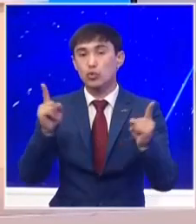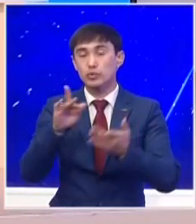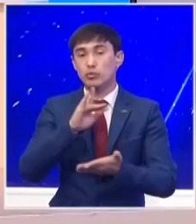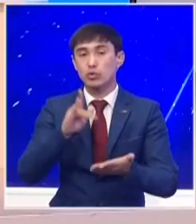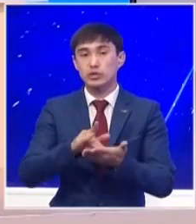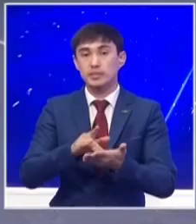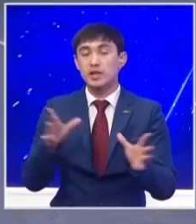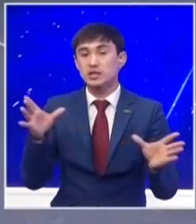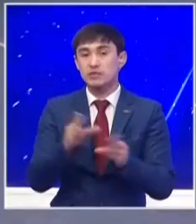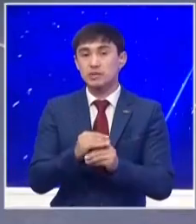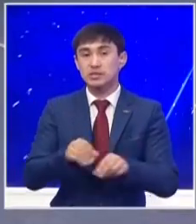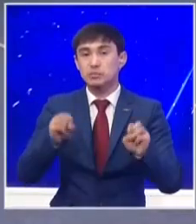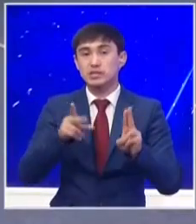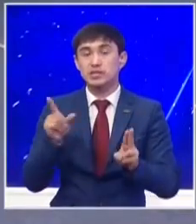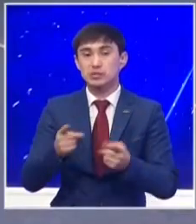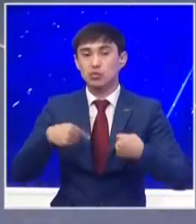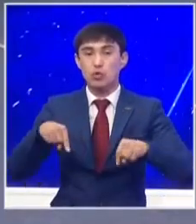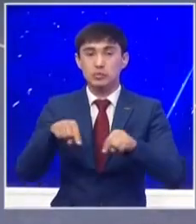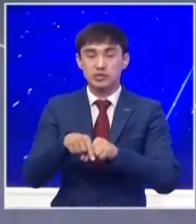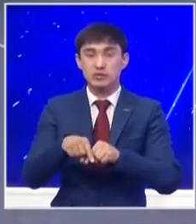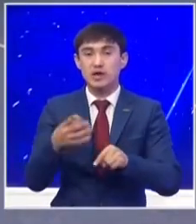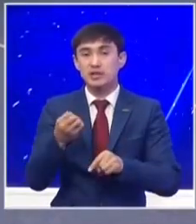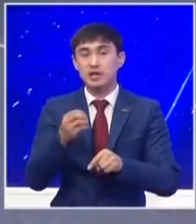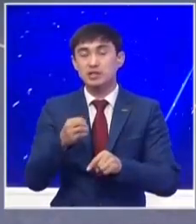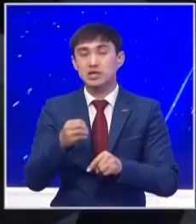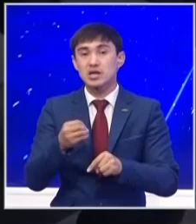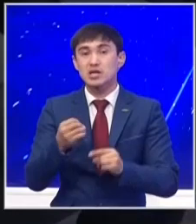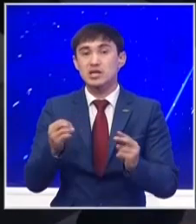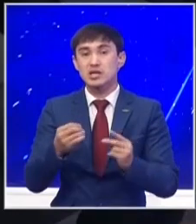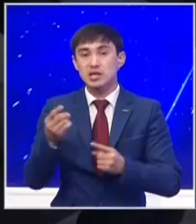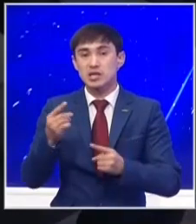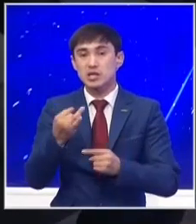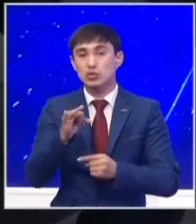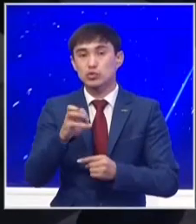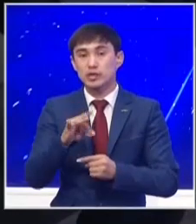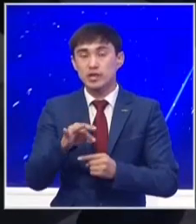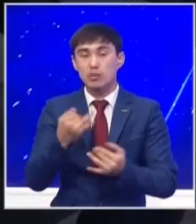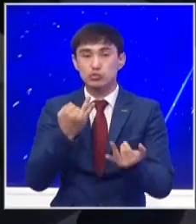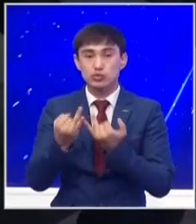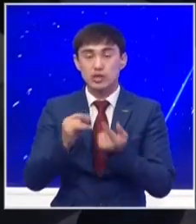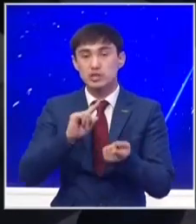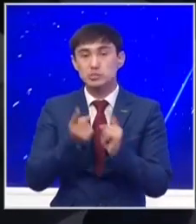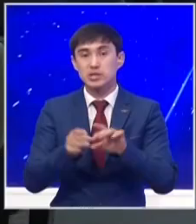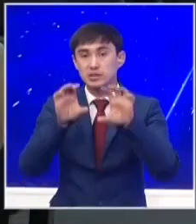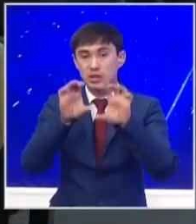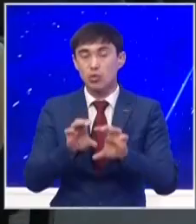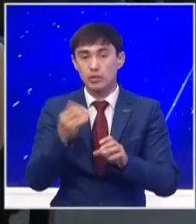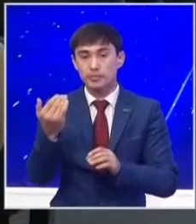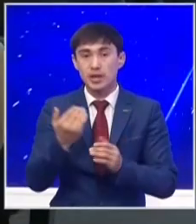городе. Совместно с экспертным сообществом, а также представителями индустрии обсуждаются подходы к изменению